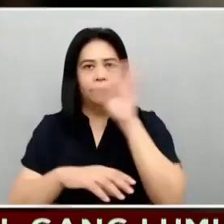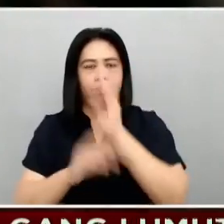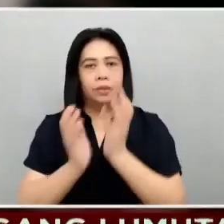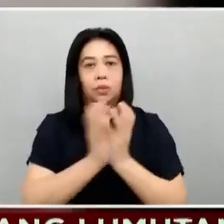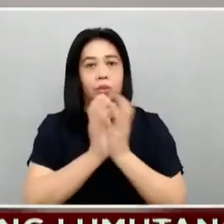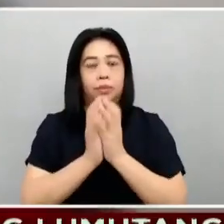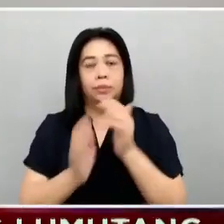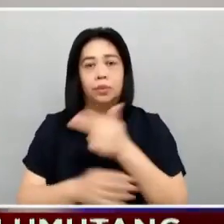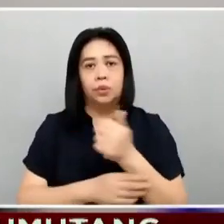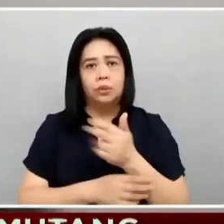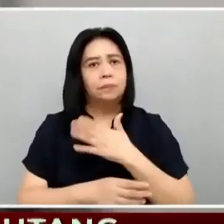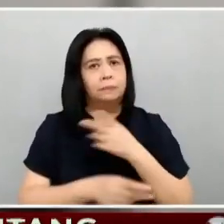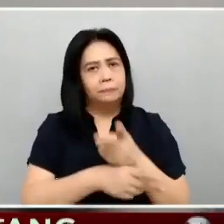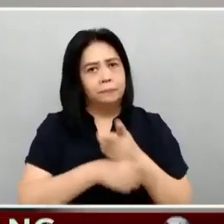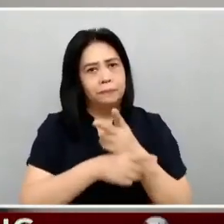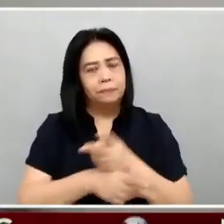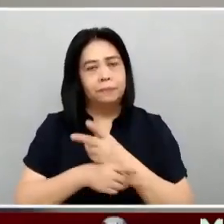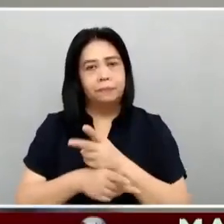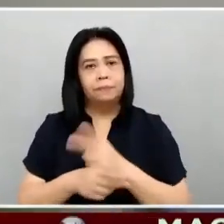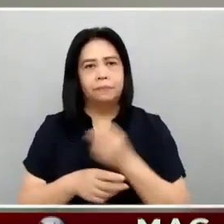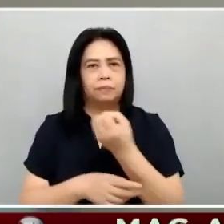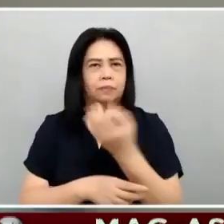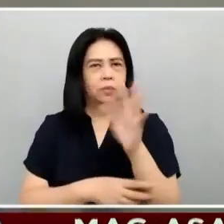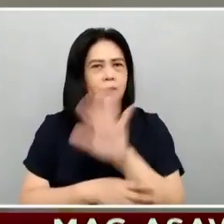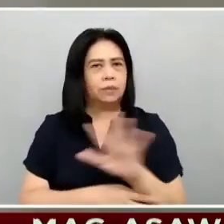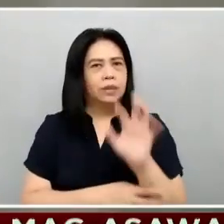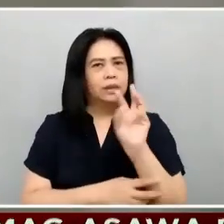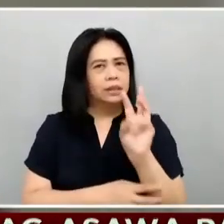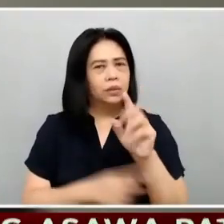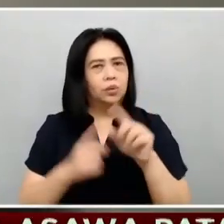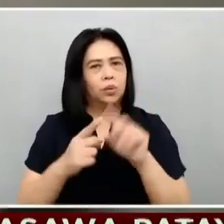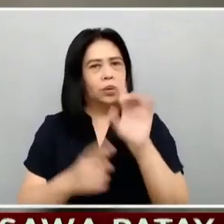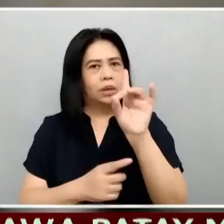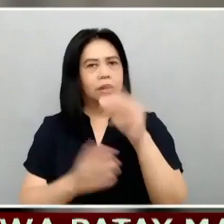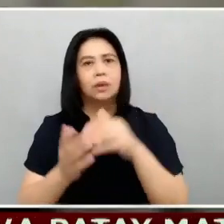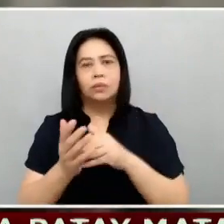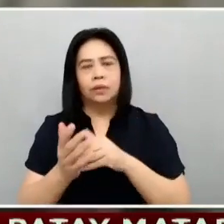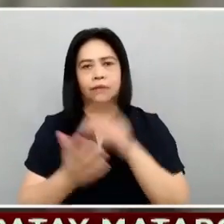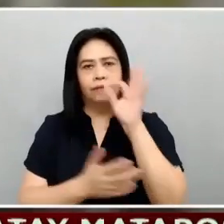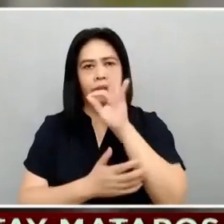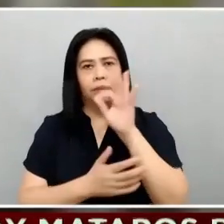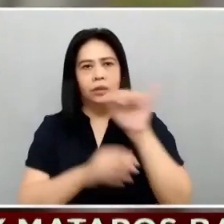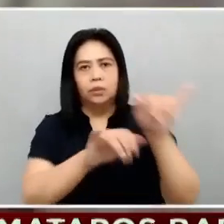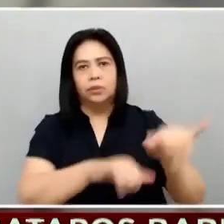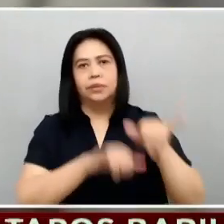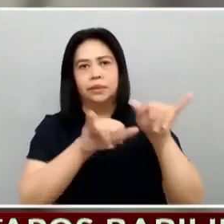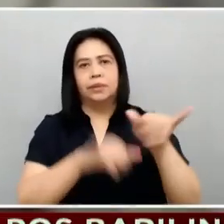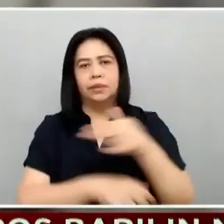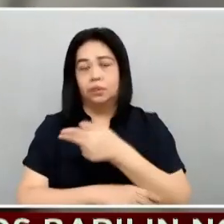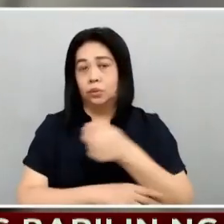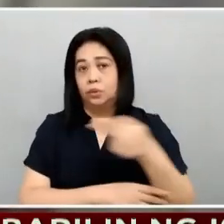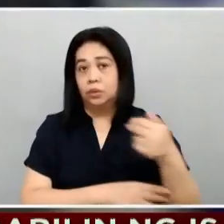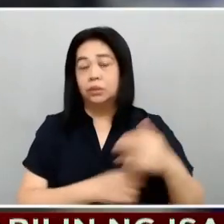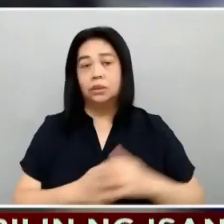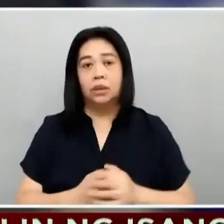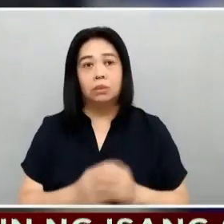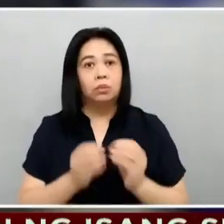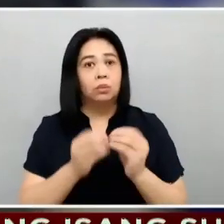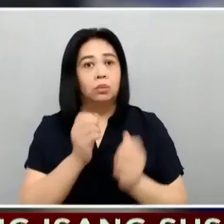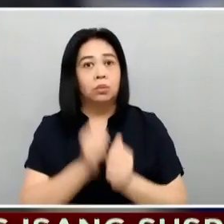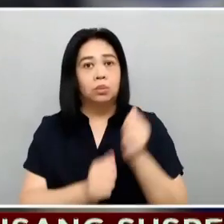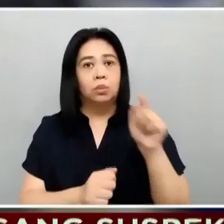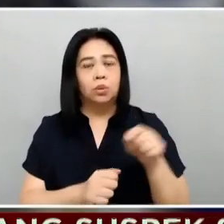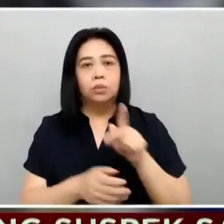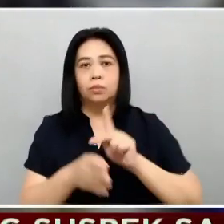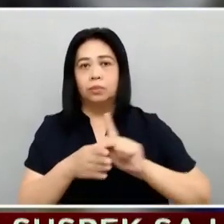na mag-ingat. Tinatayang nasa 6,000 hanggang 8,000 Pinoy ang nakabase ngayon sa Indonesia, karamihan mga